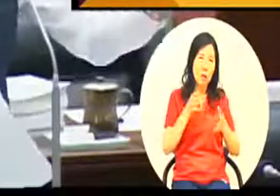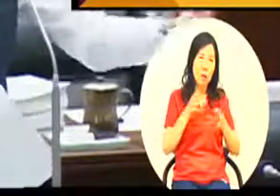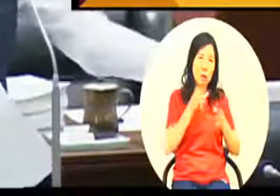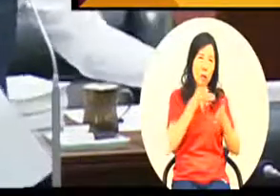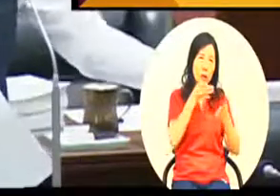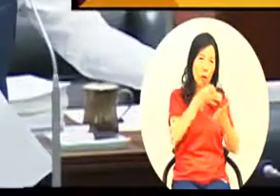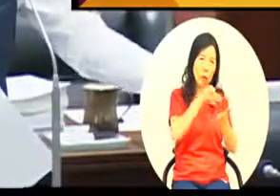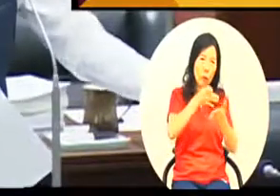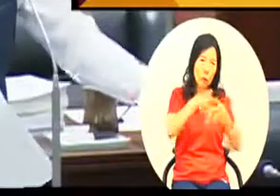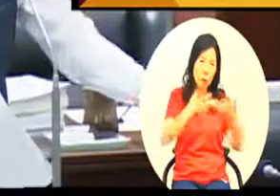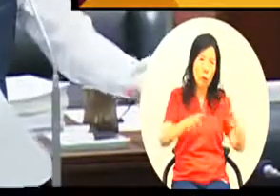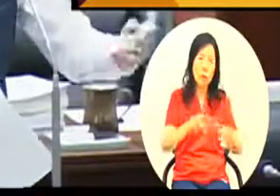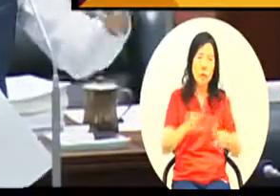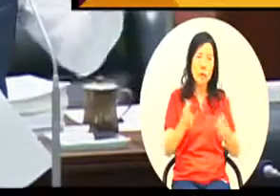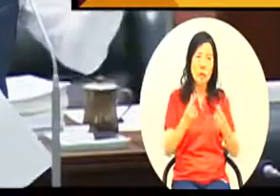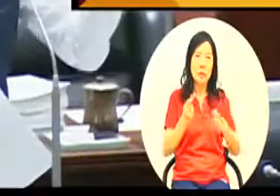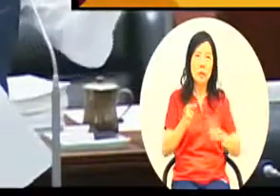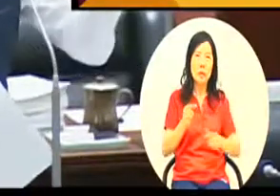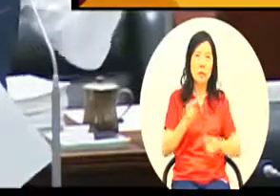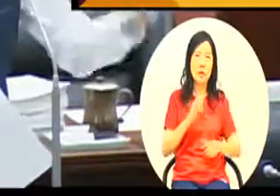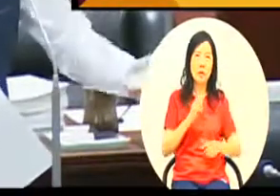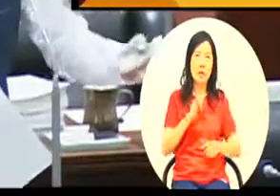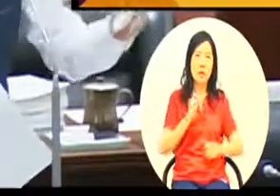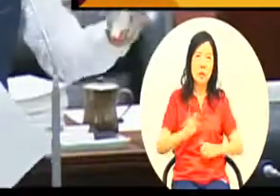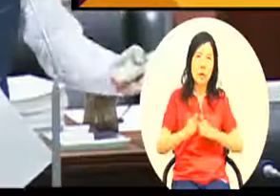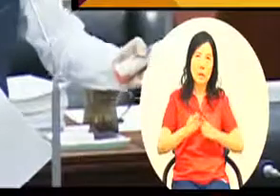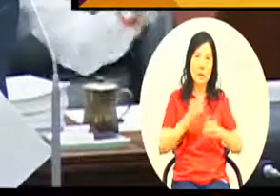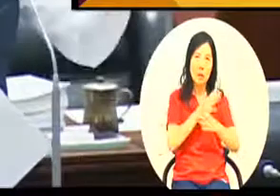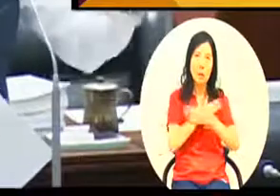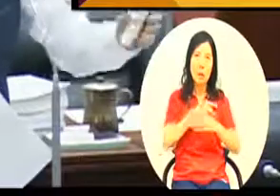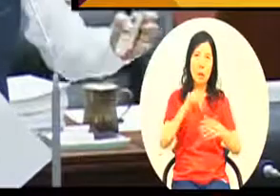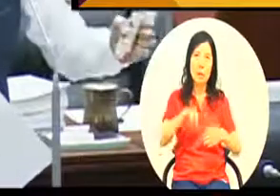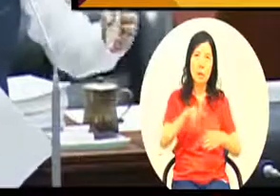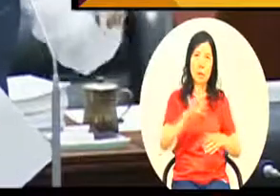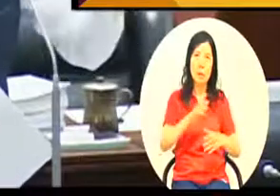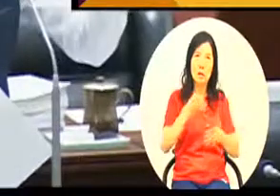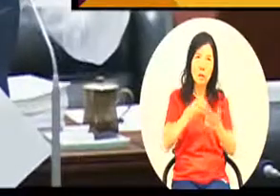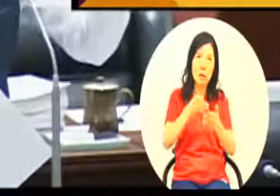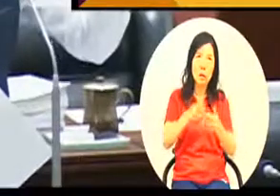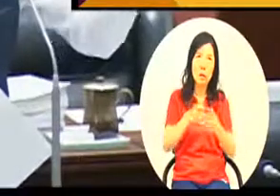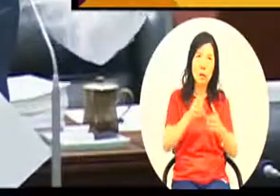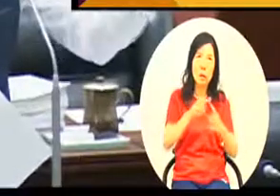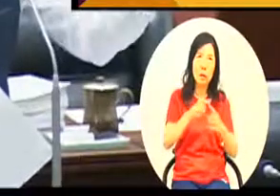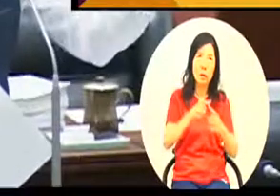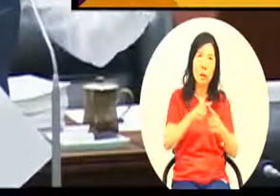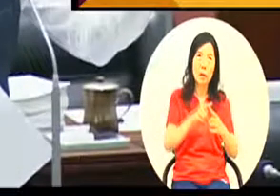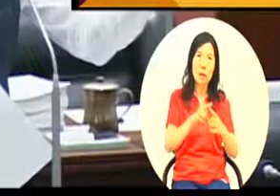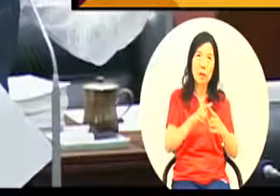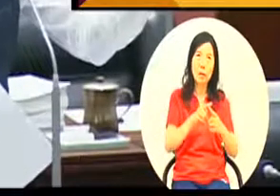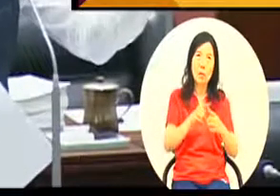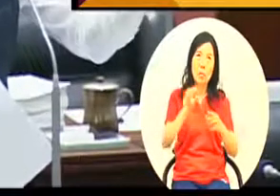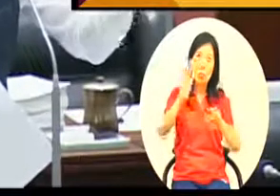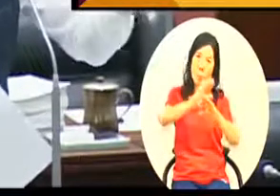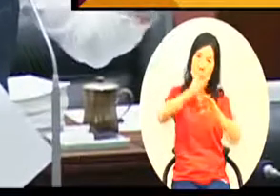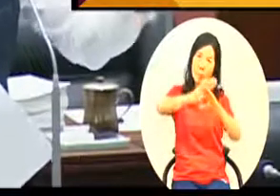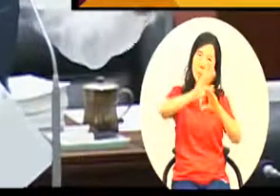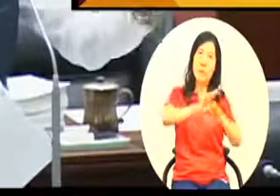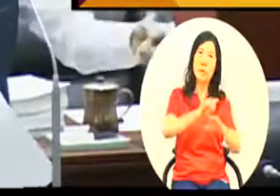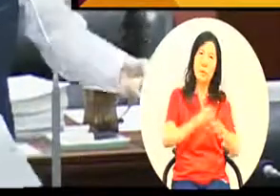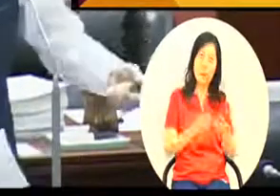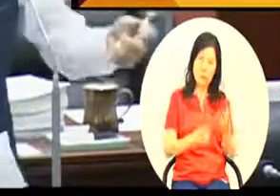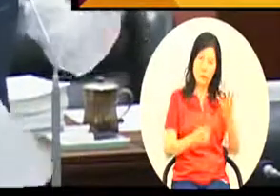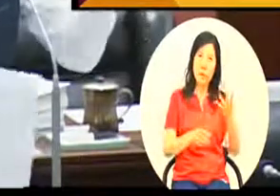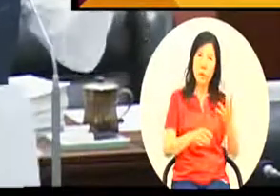说育成幼儿园，这个基本上是目前为止还是很，他这个报名还是 double 的哦，这是还比较多